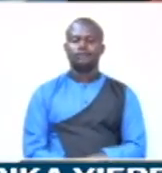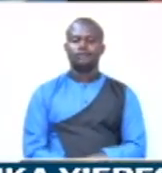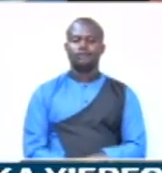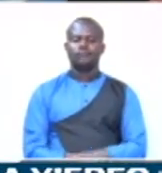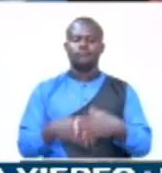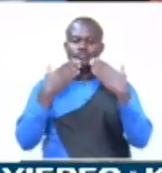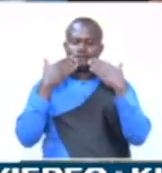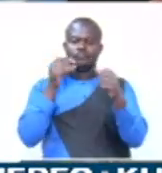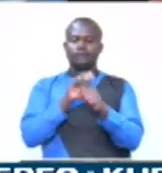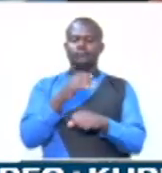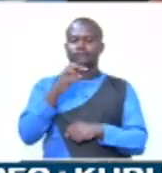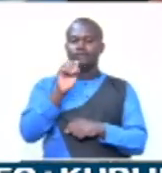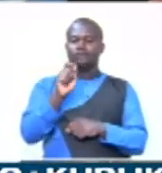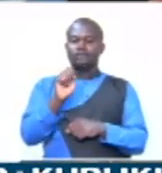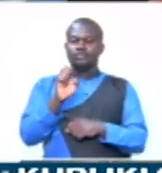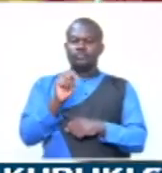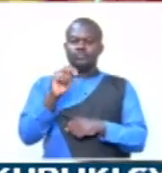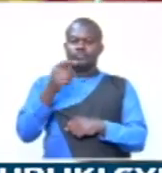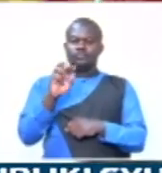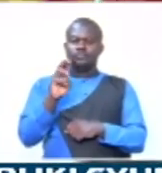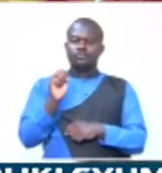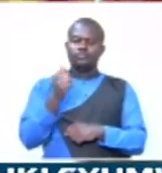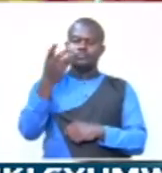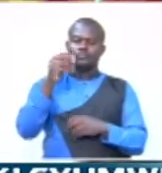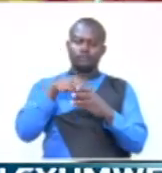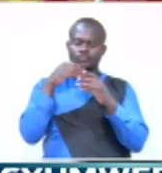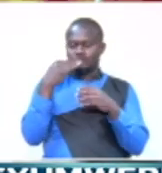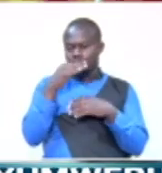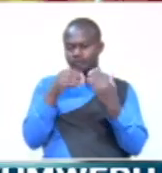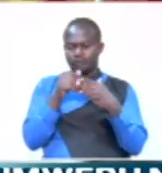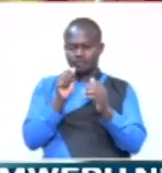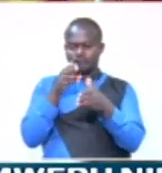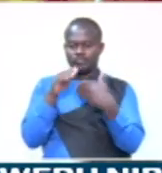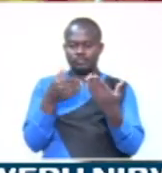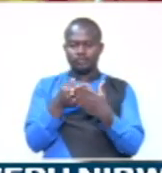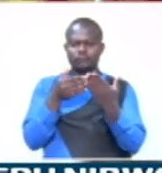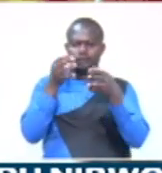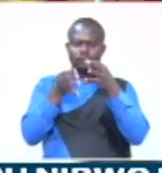Gracien, urakoze cyane. Ni mugenzi wacu Gracien Hakorimana uri i Paris mu Bufaransa mu gukurikirana